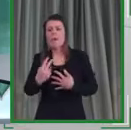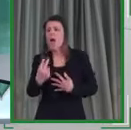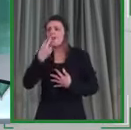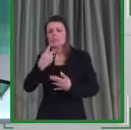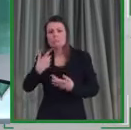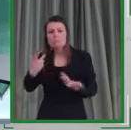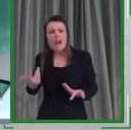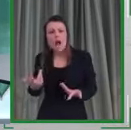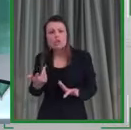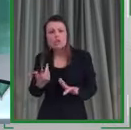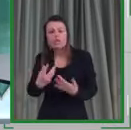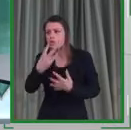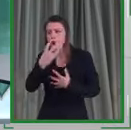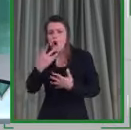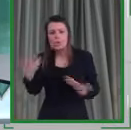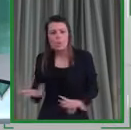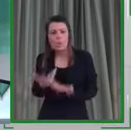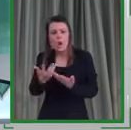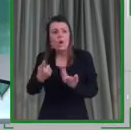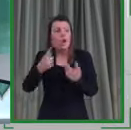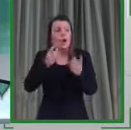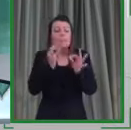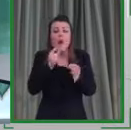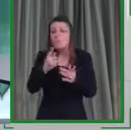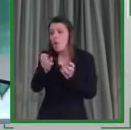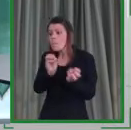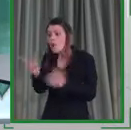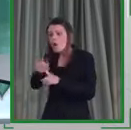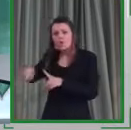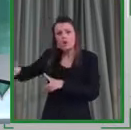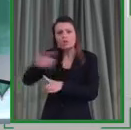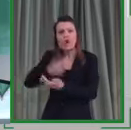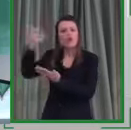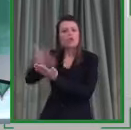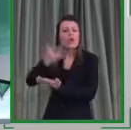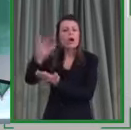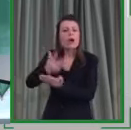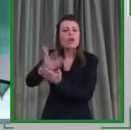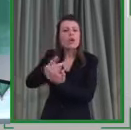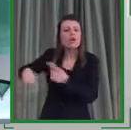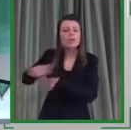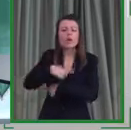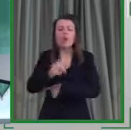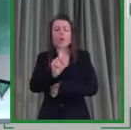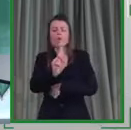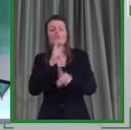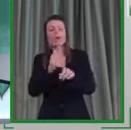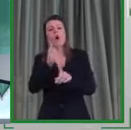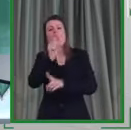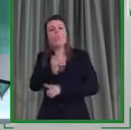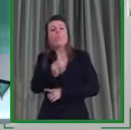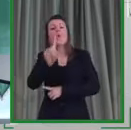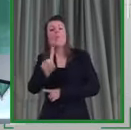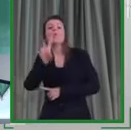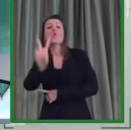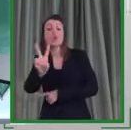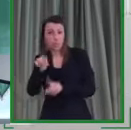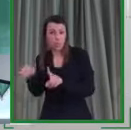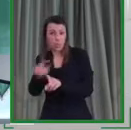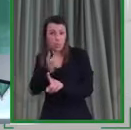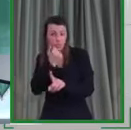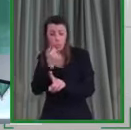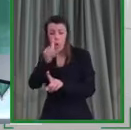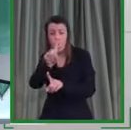dai racconti dei pronto soccorso che dicevano non delle discrete del 112 che dicevano noi abbiamo bisogno